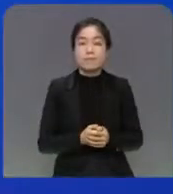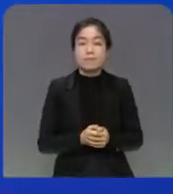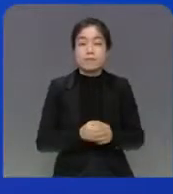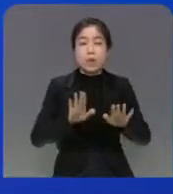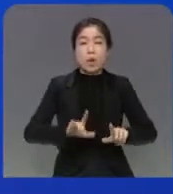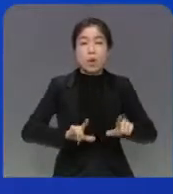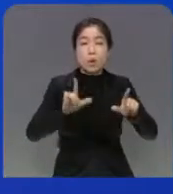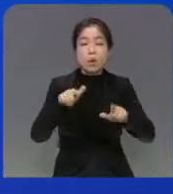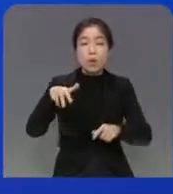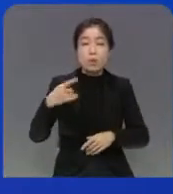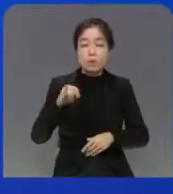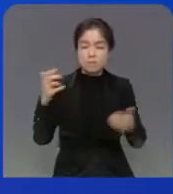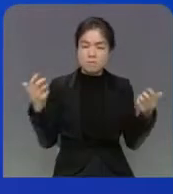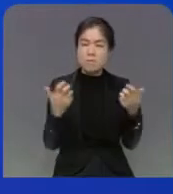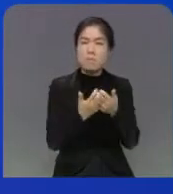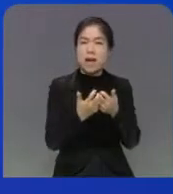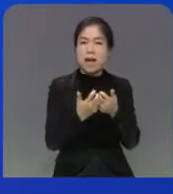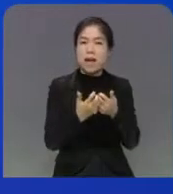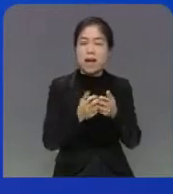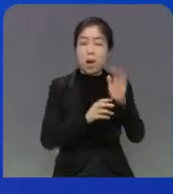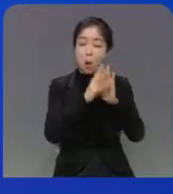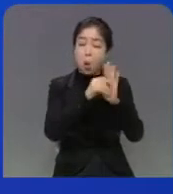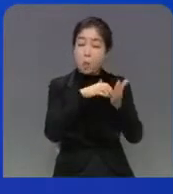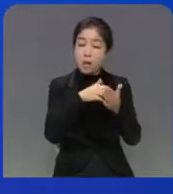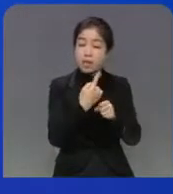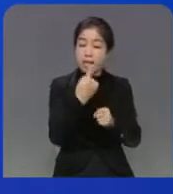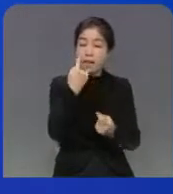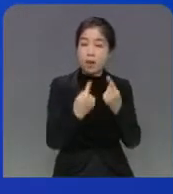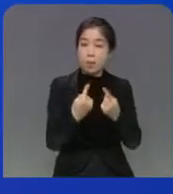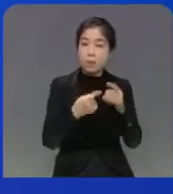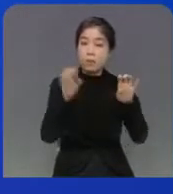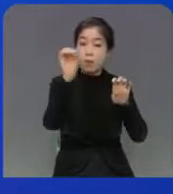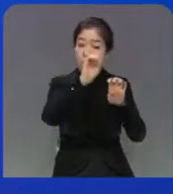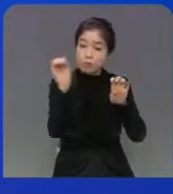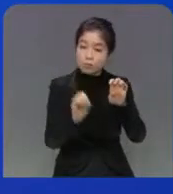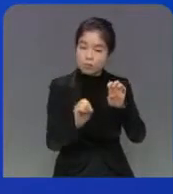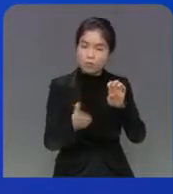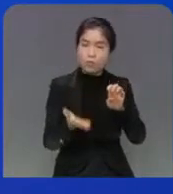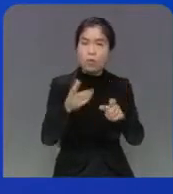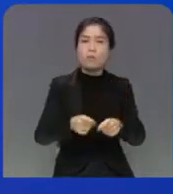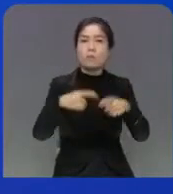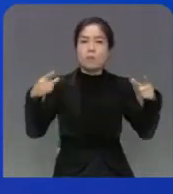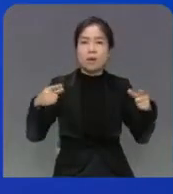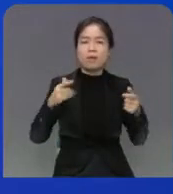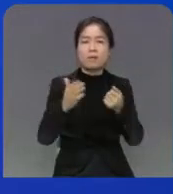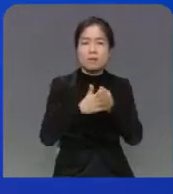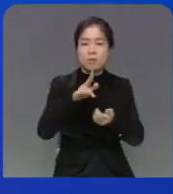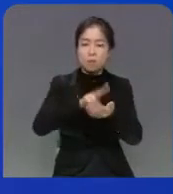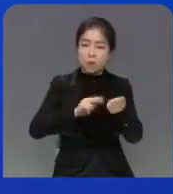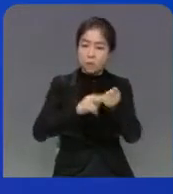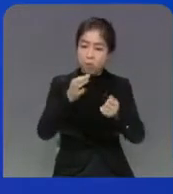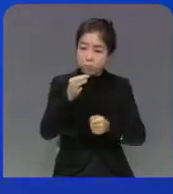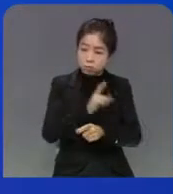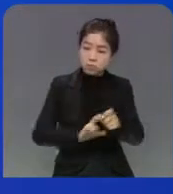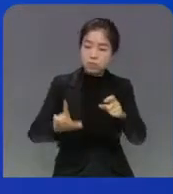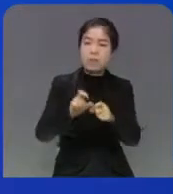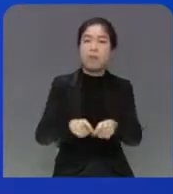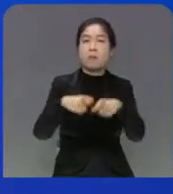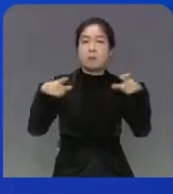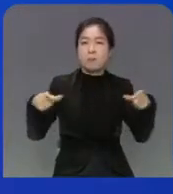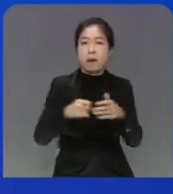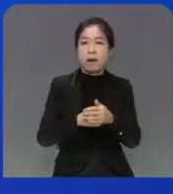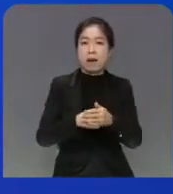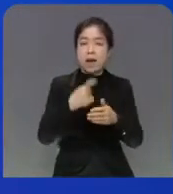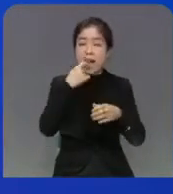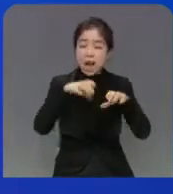올해 조기가 풍어입니다. 경매량이 지난해보다 40% 넘게 증가해서 위판고 역시 올랐습니다. 특히